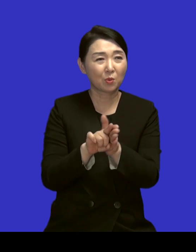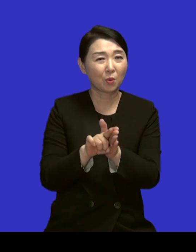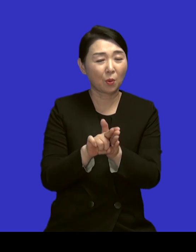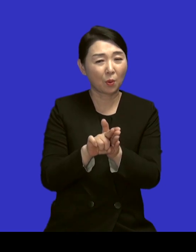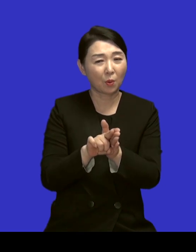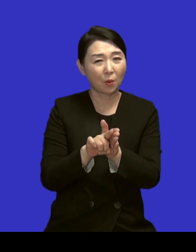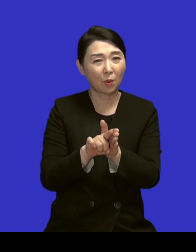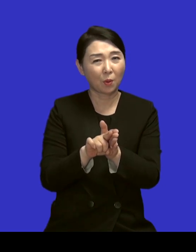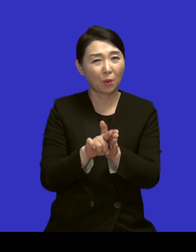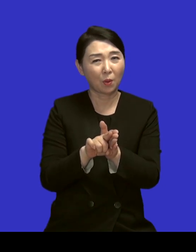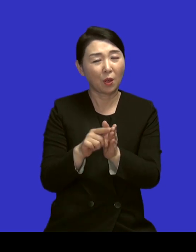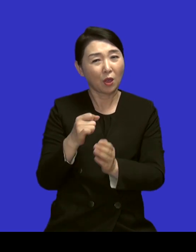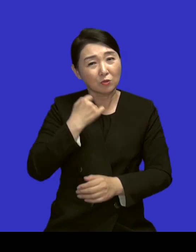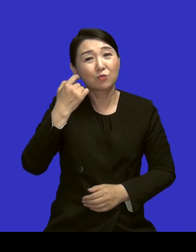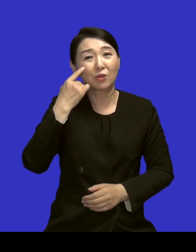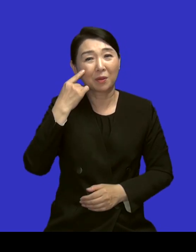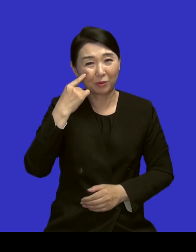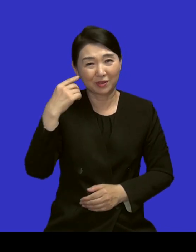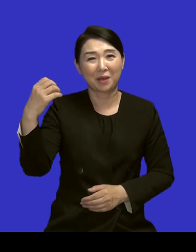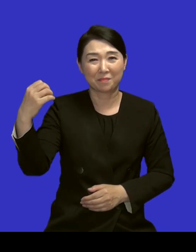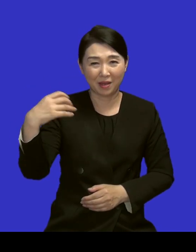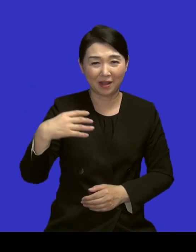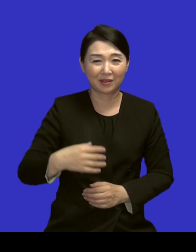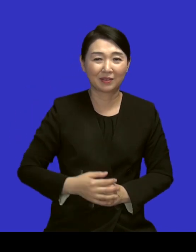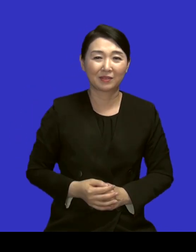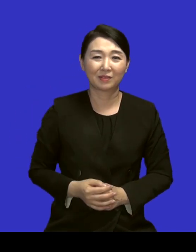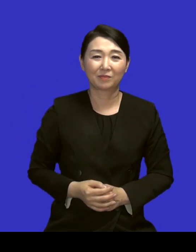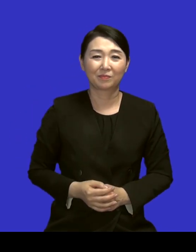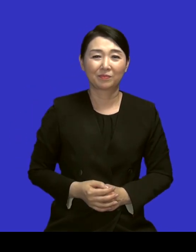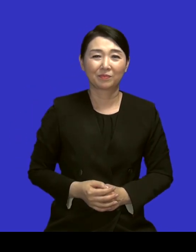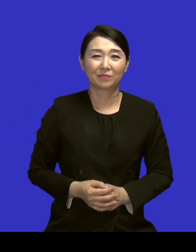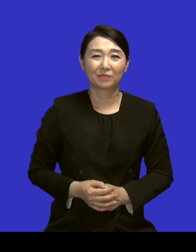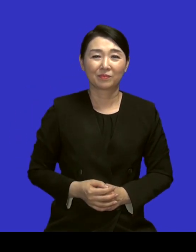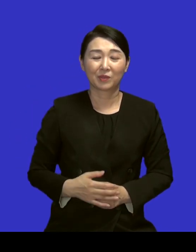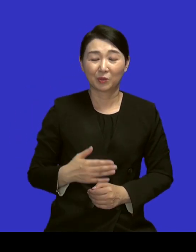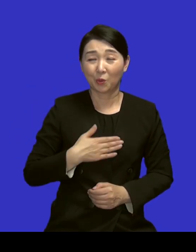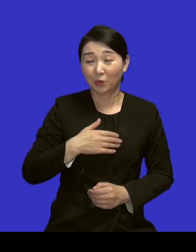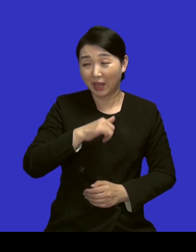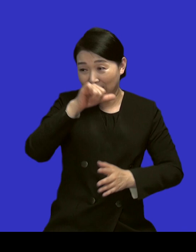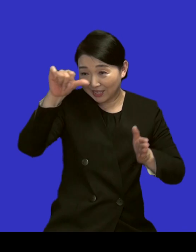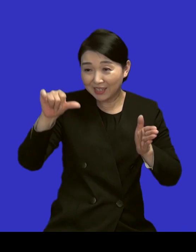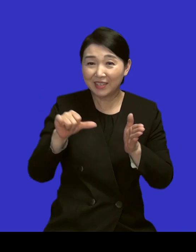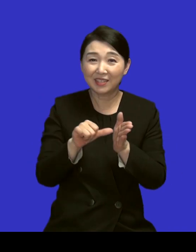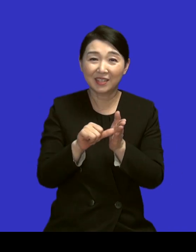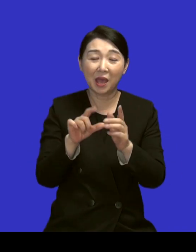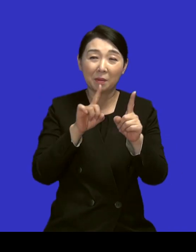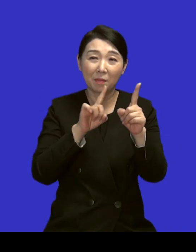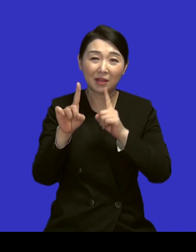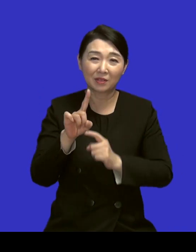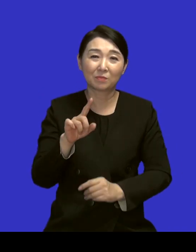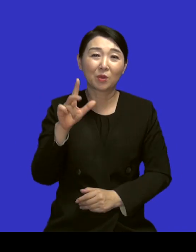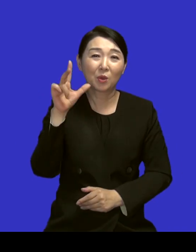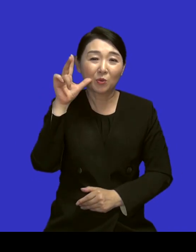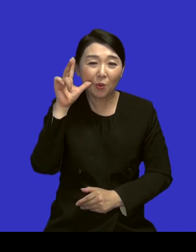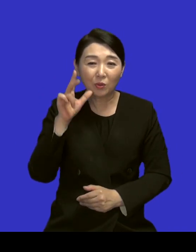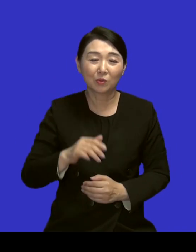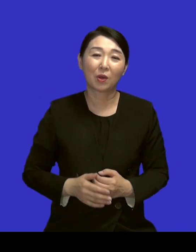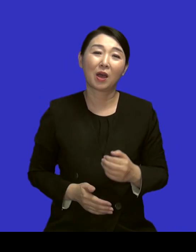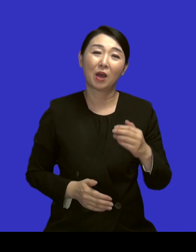가자. 그러면서 또 늘 함께 주셨던 저에게 떨어진 제 인생 말씀이 여호수아 1장 9절